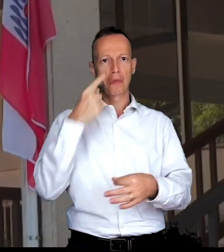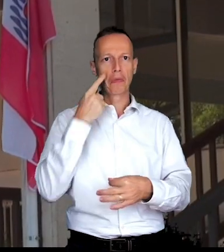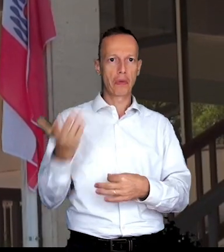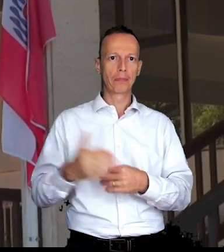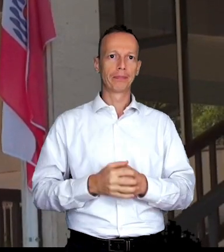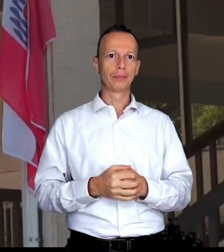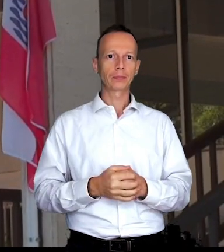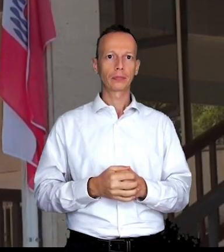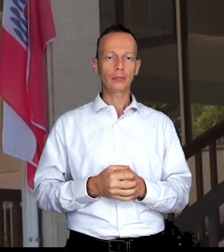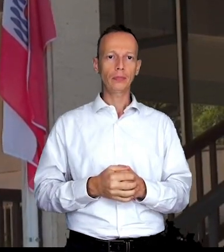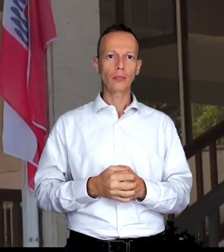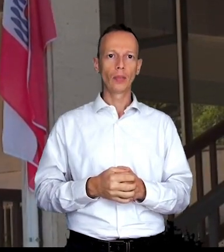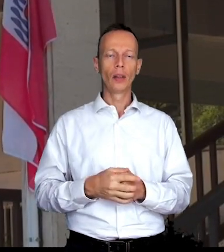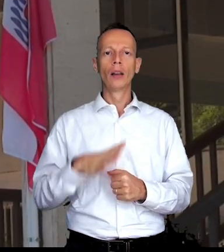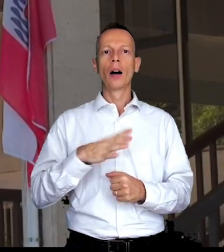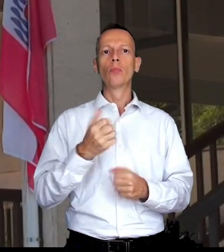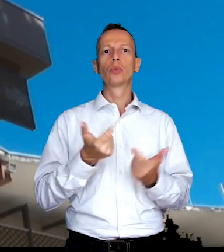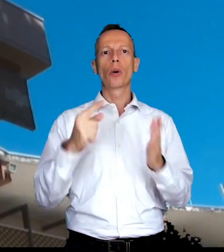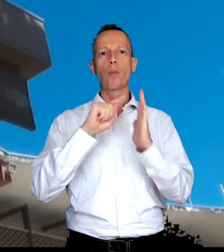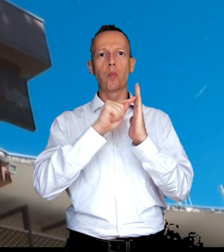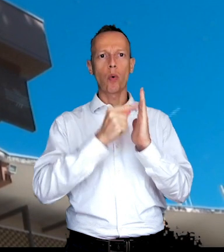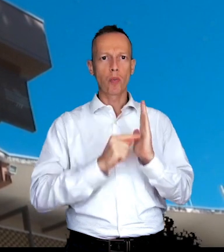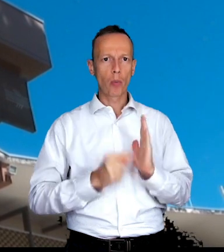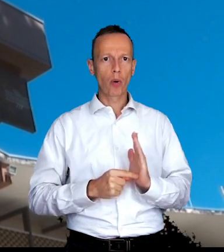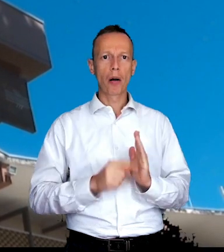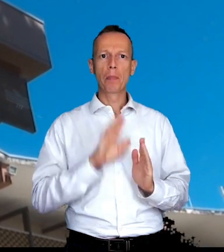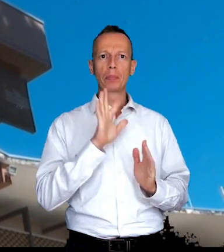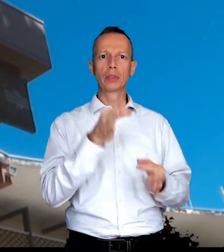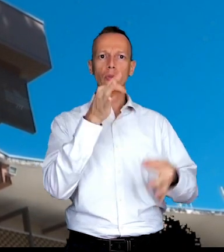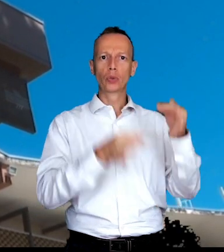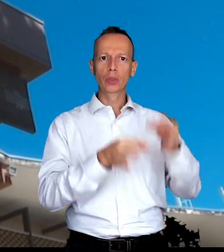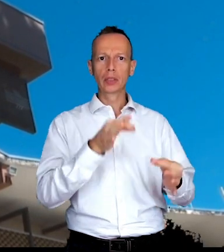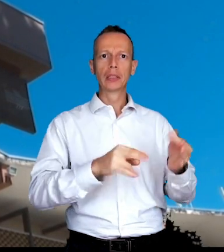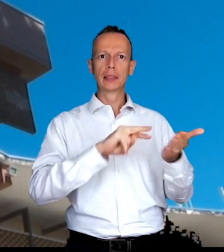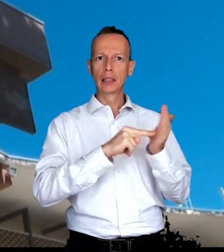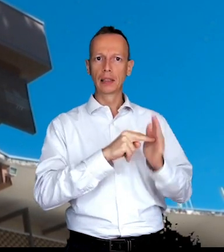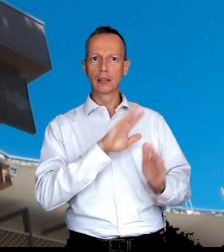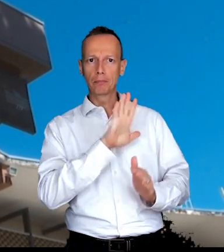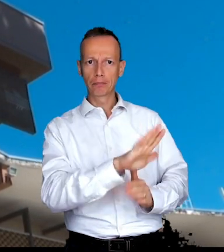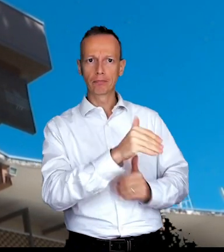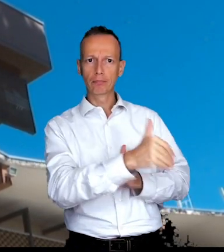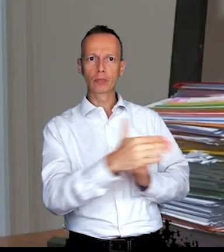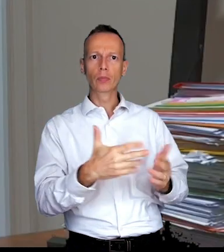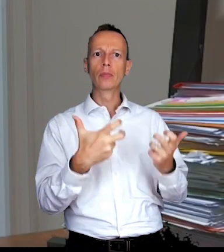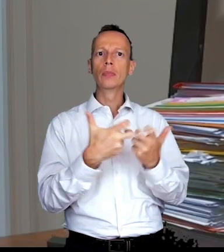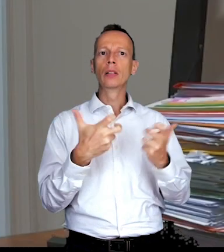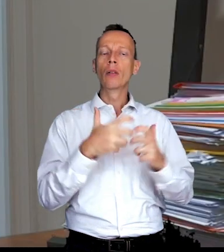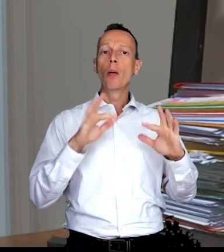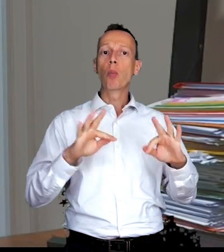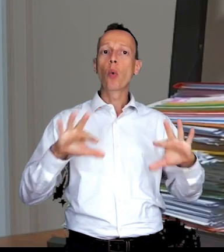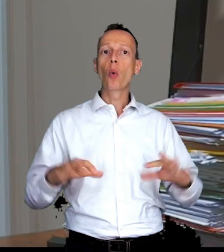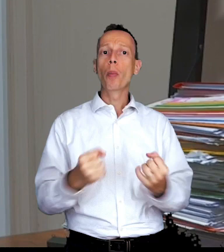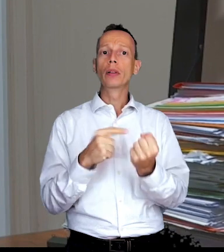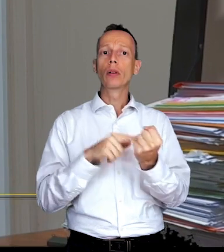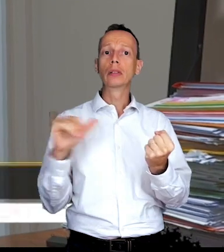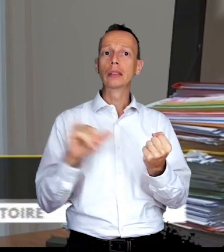arrêté jusqu'au 15 octobre prochain. On écoute Thibault Millet au micro de Corinne Tehetia et Sandro Lee. Il y a plusieurs choses qui